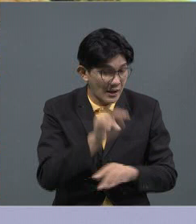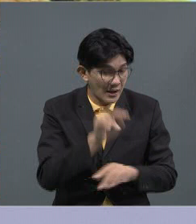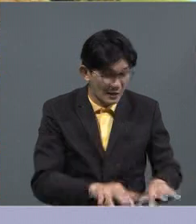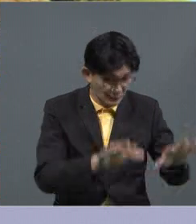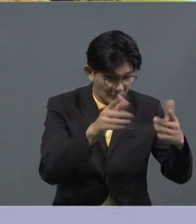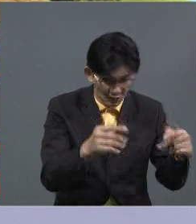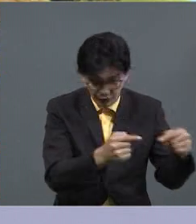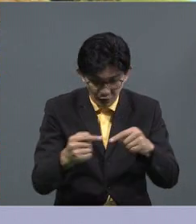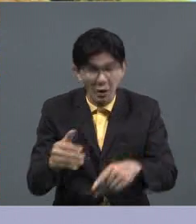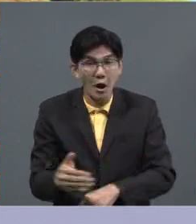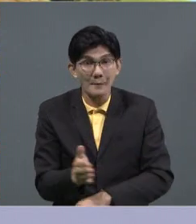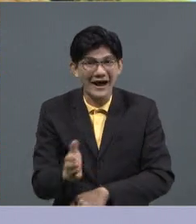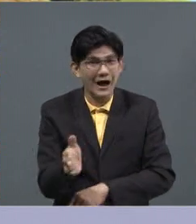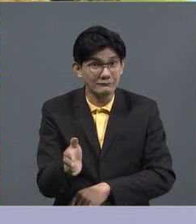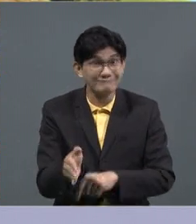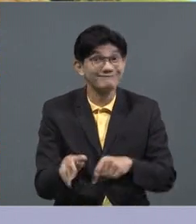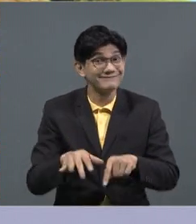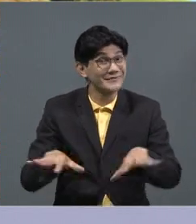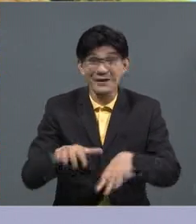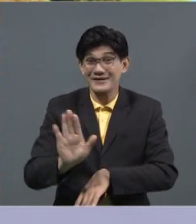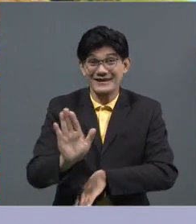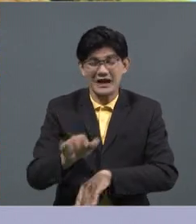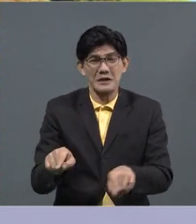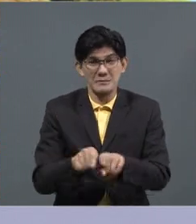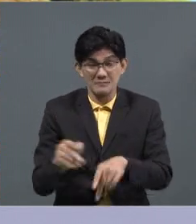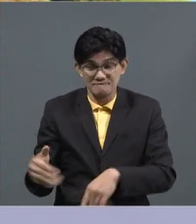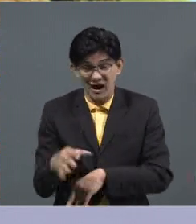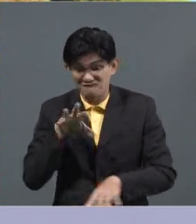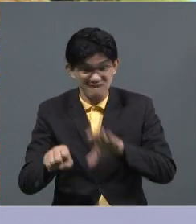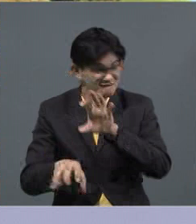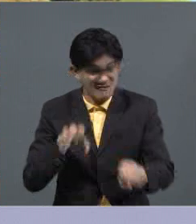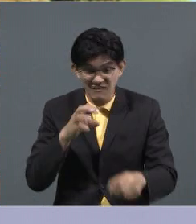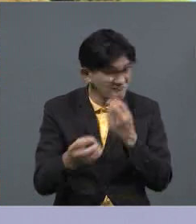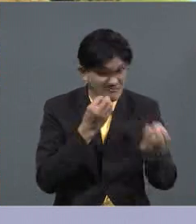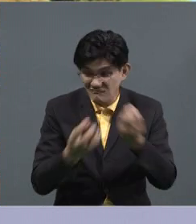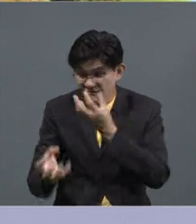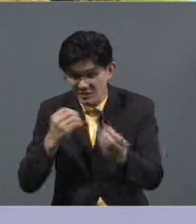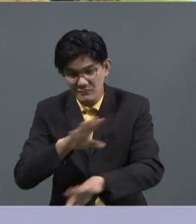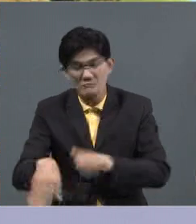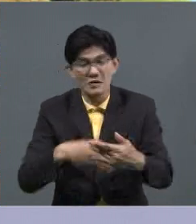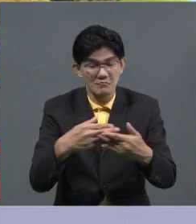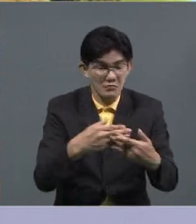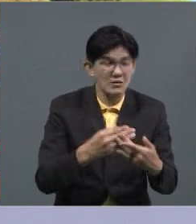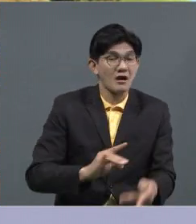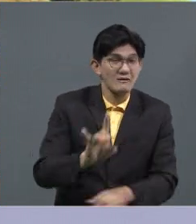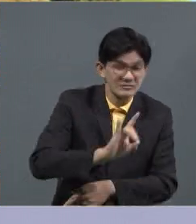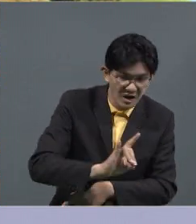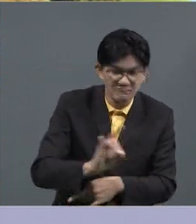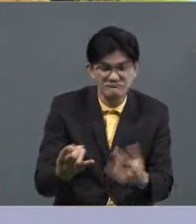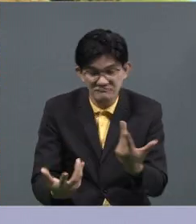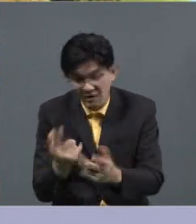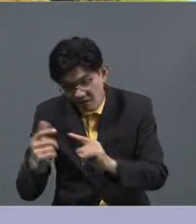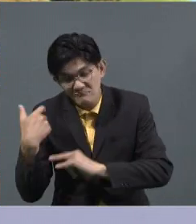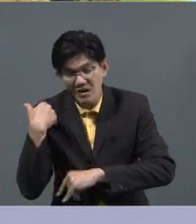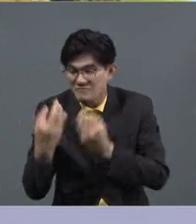ต่อที่เรื่องปลาแล้วมันไม่ใช่ปลาธรรมดาแต ่ เป็นเอเลี่ยนสปีชีส์ที่กินน่ะทุกสิ่งทุกอย่างทั้งพืชทั้งสัตว์ทั้งซากเลยนะครับมันก็เล